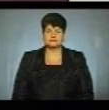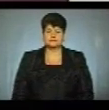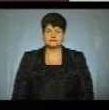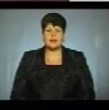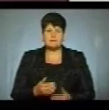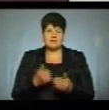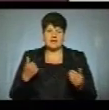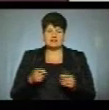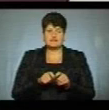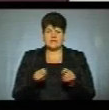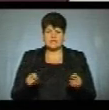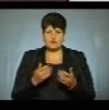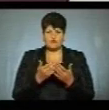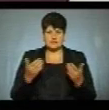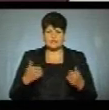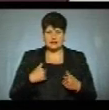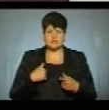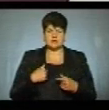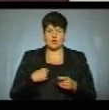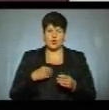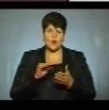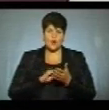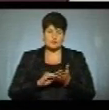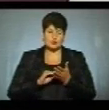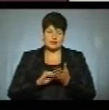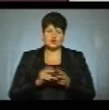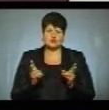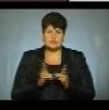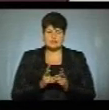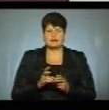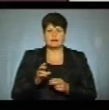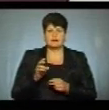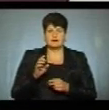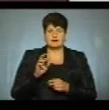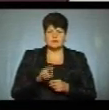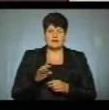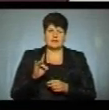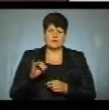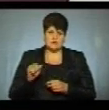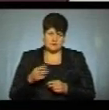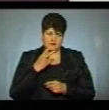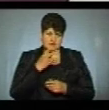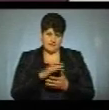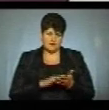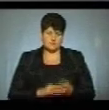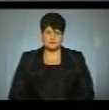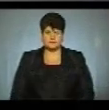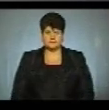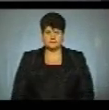Перед відкриттям виставки наша кореспондентка Анжела Шова зустрілася із Ярославом Леонцем. Більше про це далі у сюжеті.